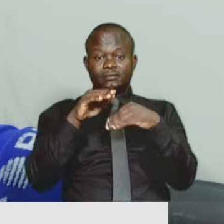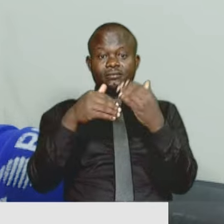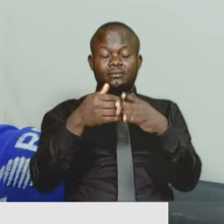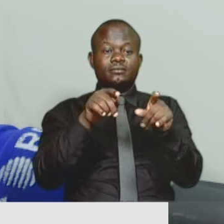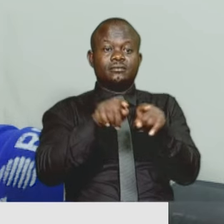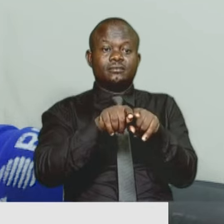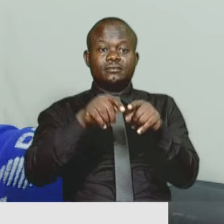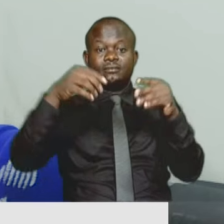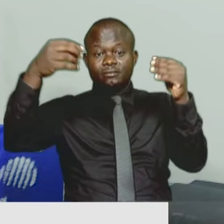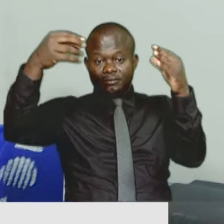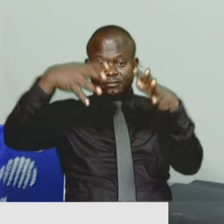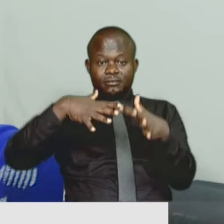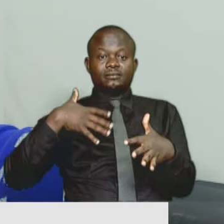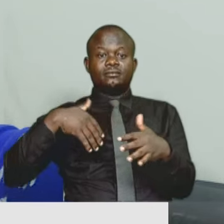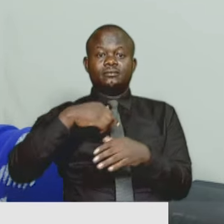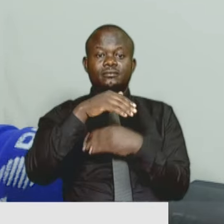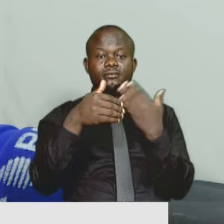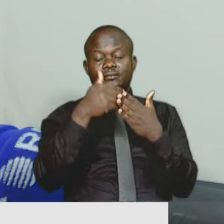bigaragara kuko